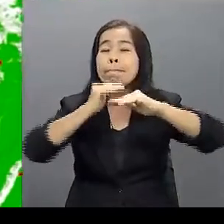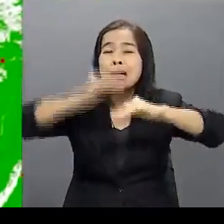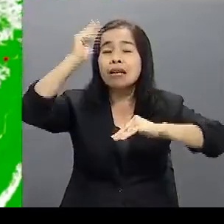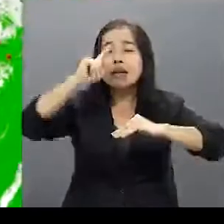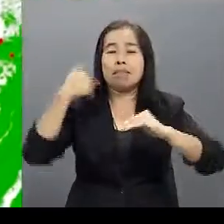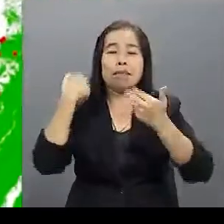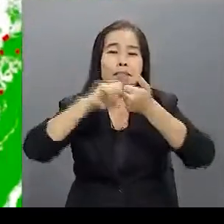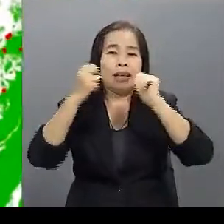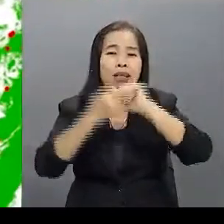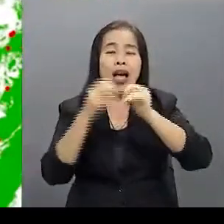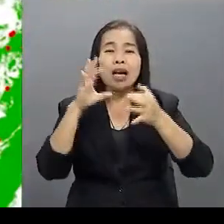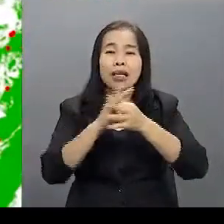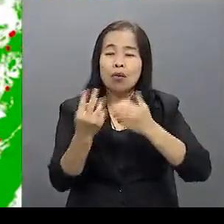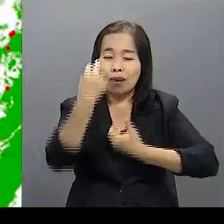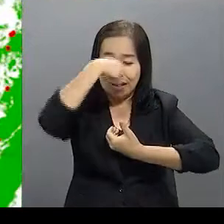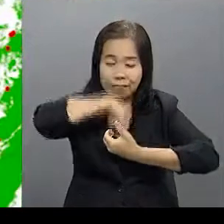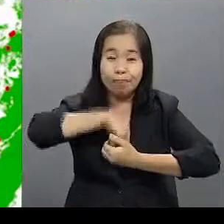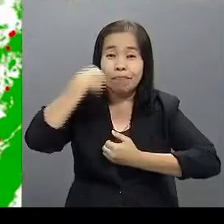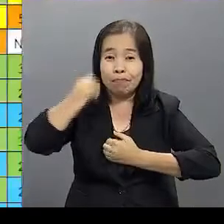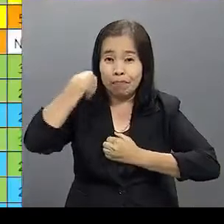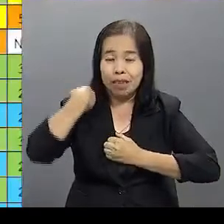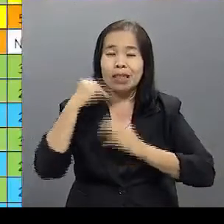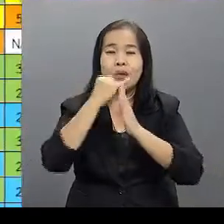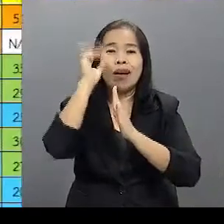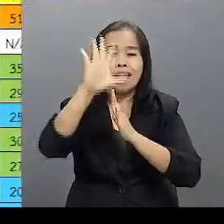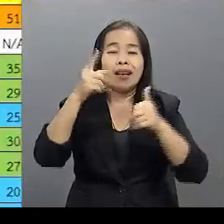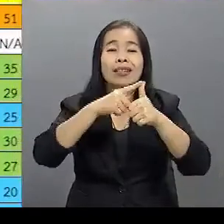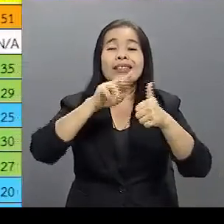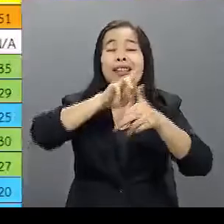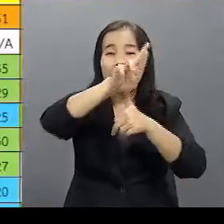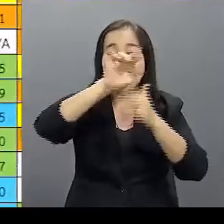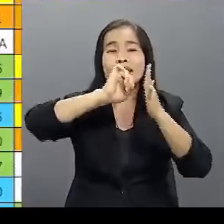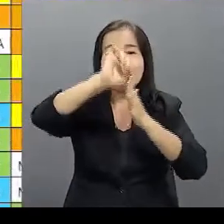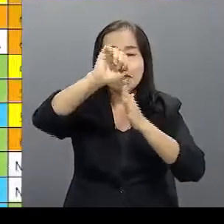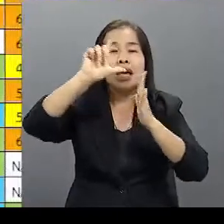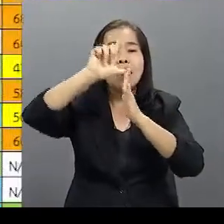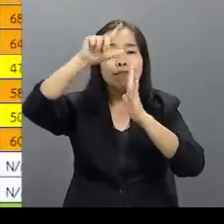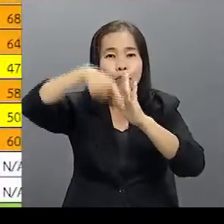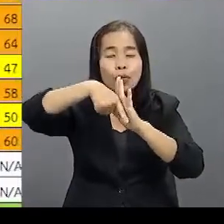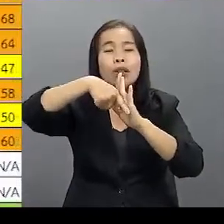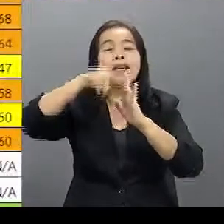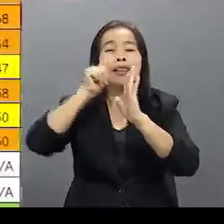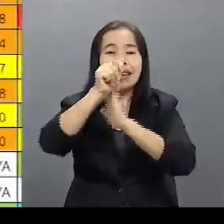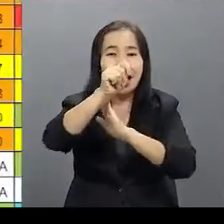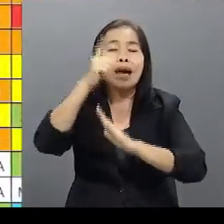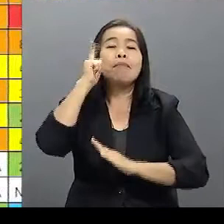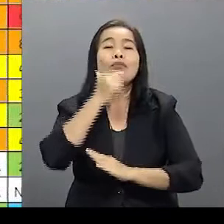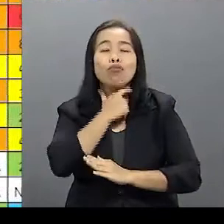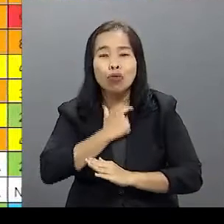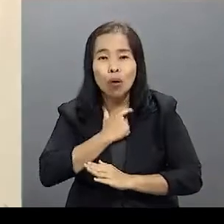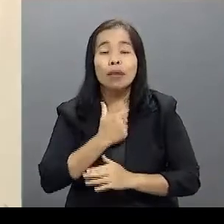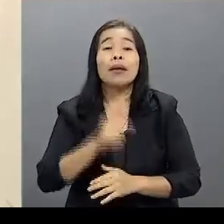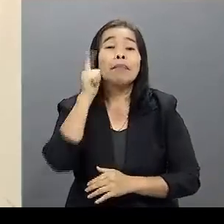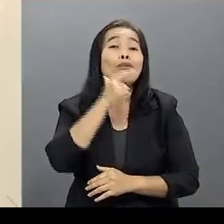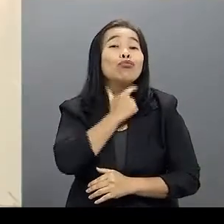สุขภาพใน 5 จัหวัดนะคะก็คือ เศียงราย เศียงไหม ลำพู แม hong-sor และจัหวดต่าค่ะโดยจัหวดแ hong-sor ยงเป็พนที่